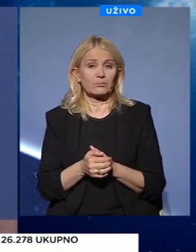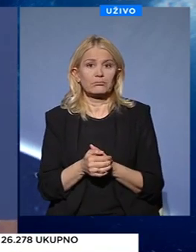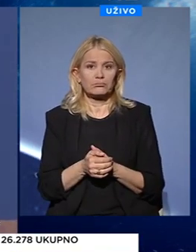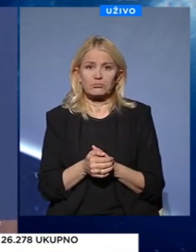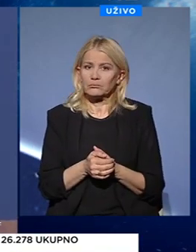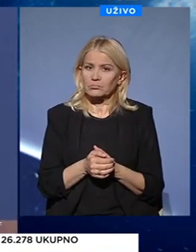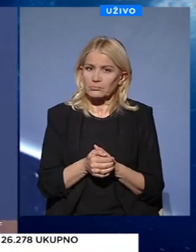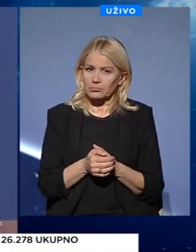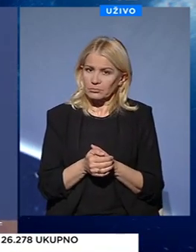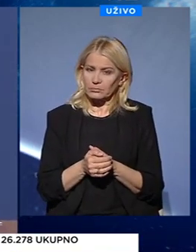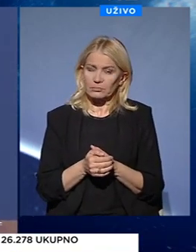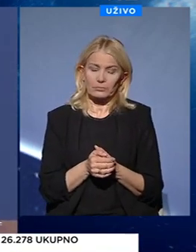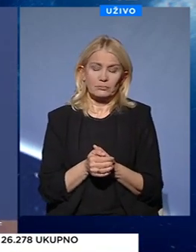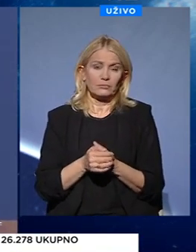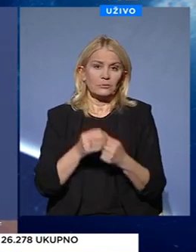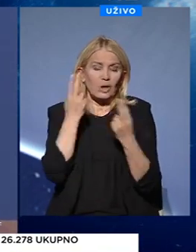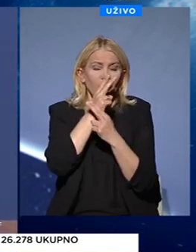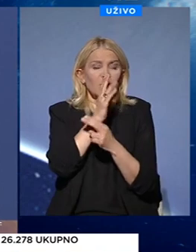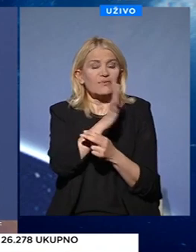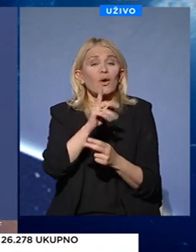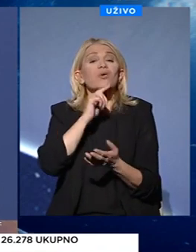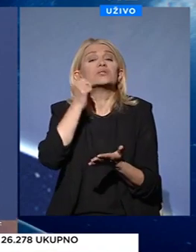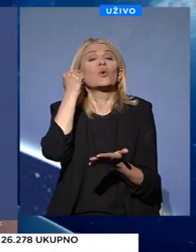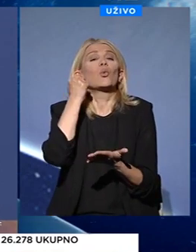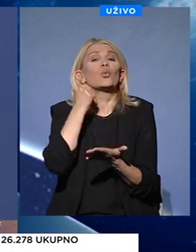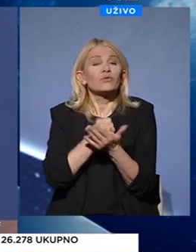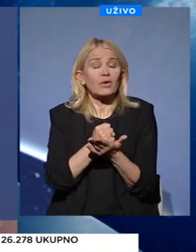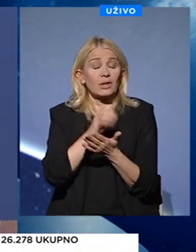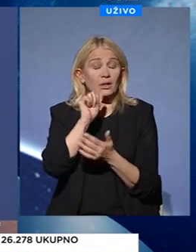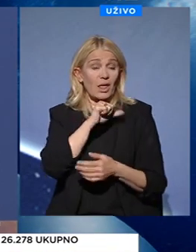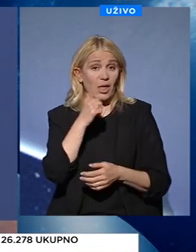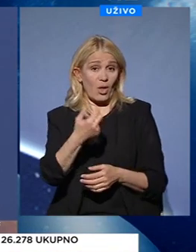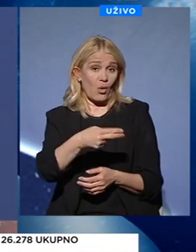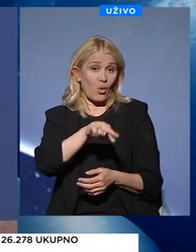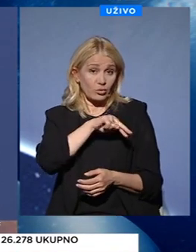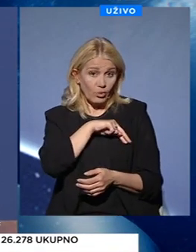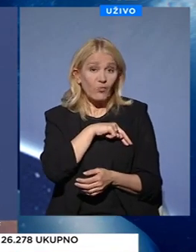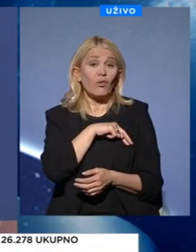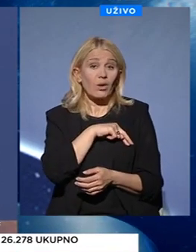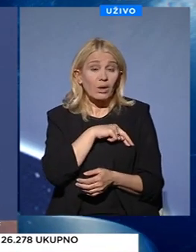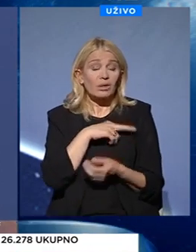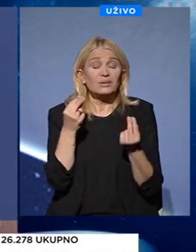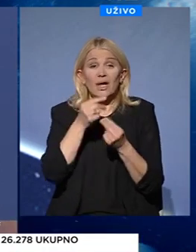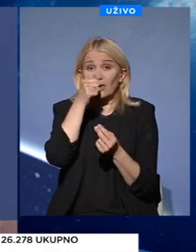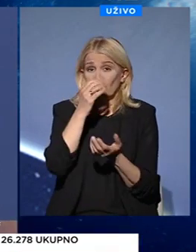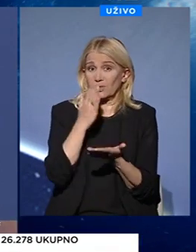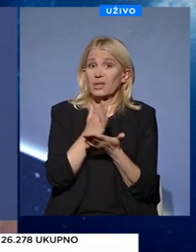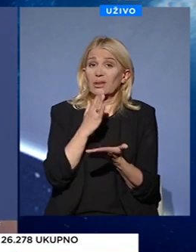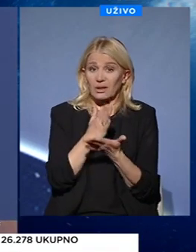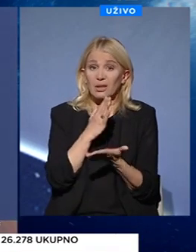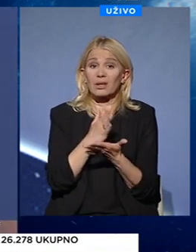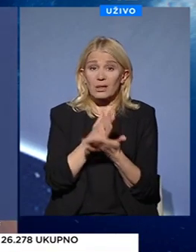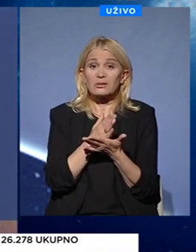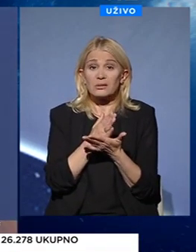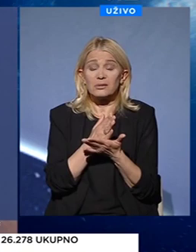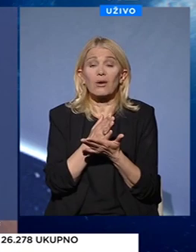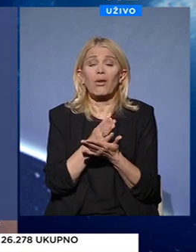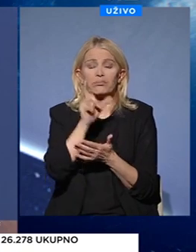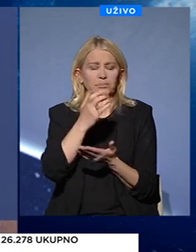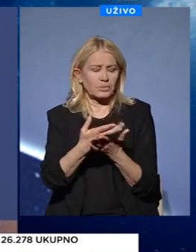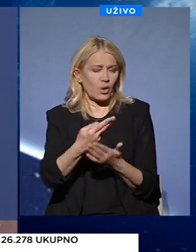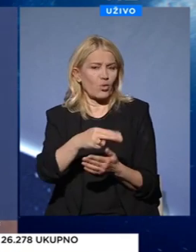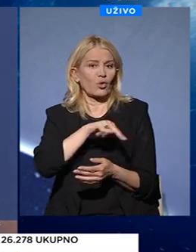Apsolutno svako za koga se utvrdi da je odgovoran za nešto što se desilo odgovaraće. Ono